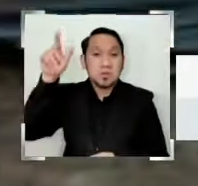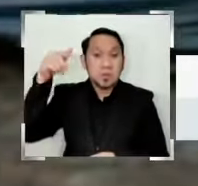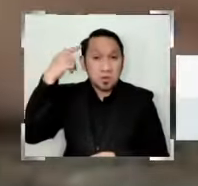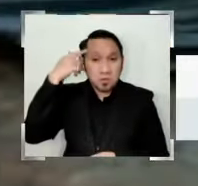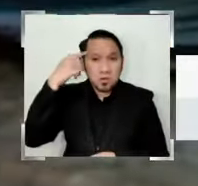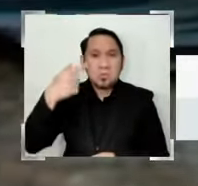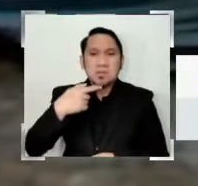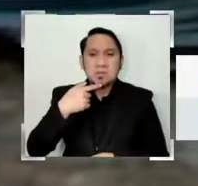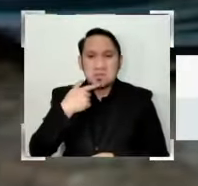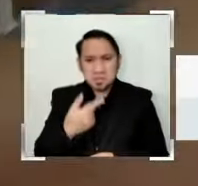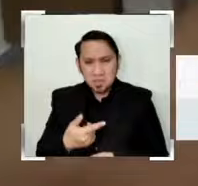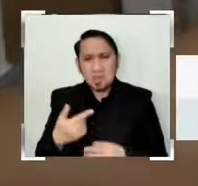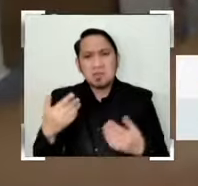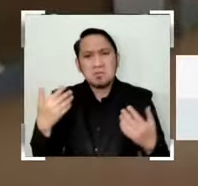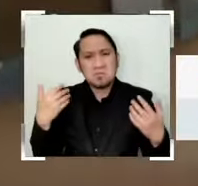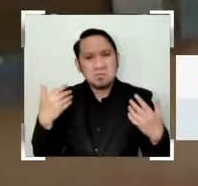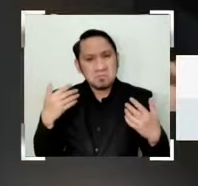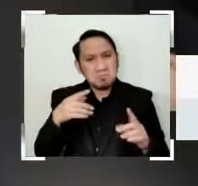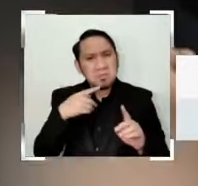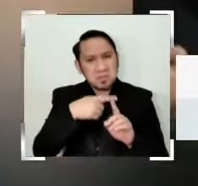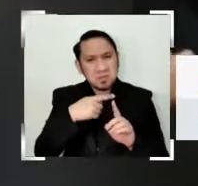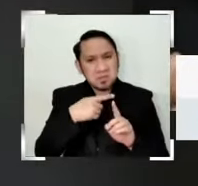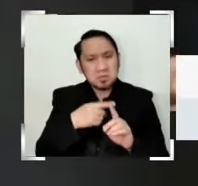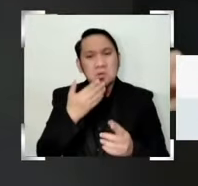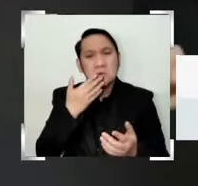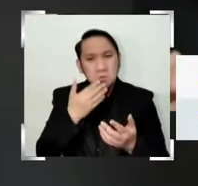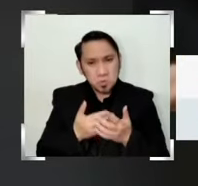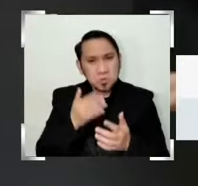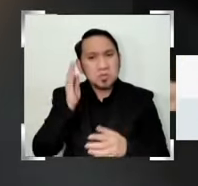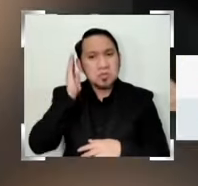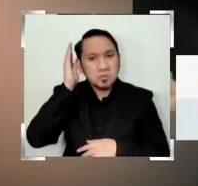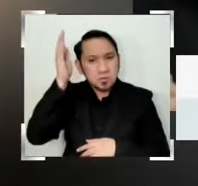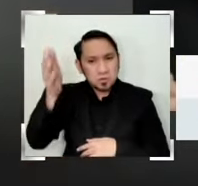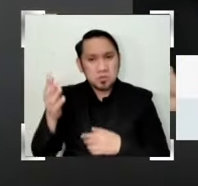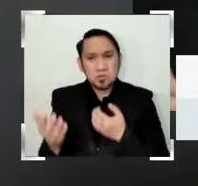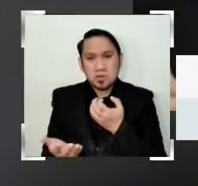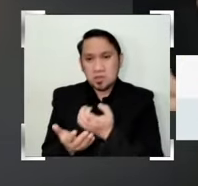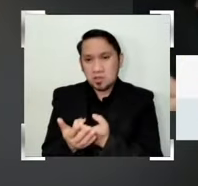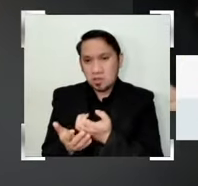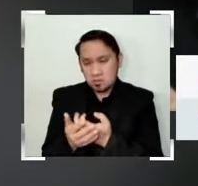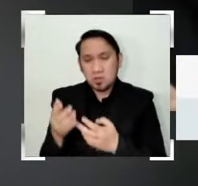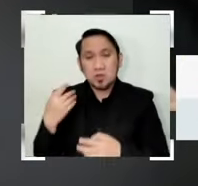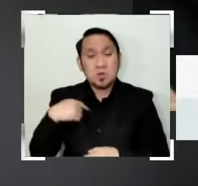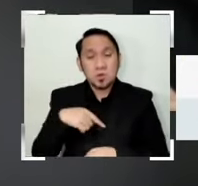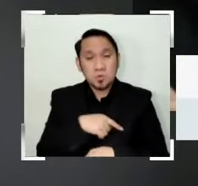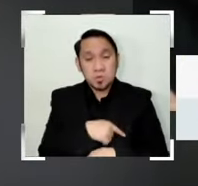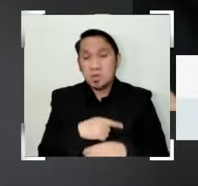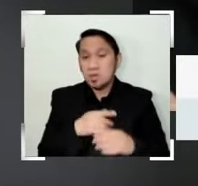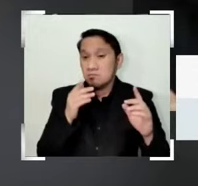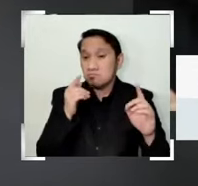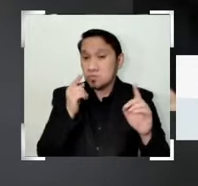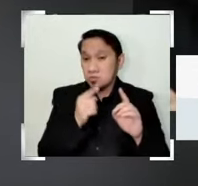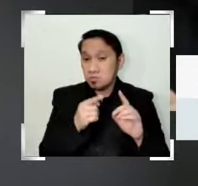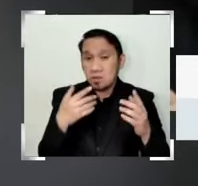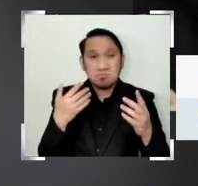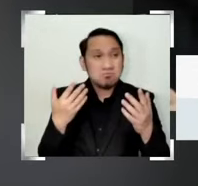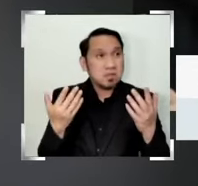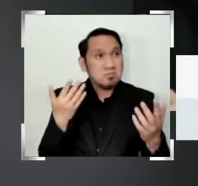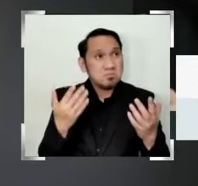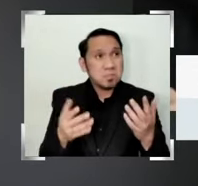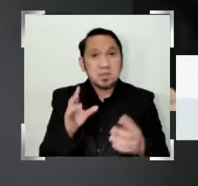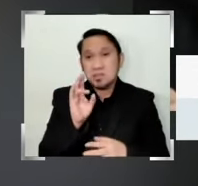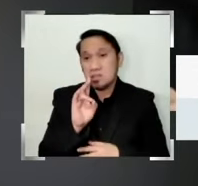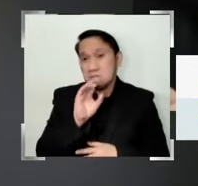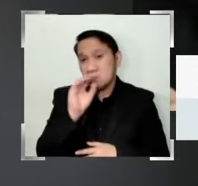ang hinaharap ng ekonomiya ng bansa. We project our economy to grow by around 7% in